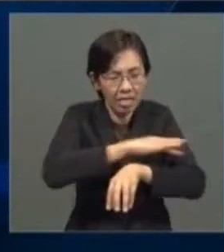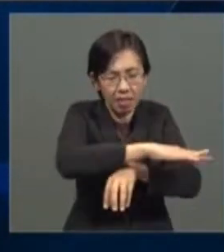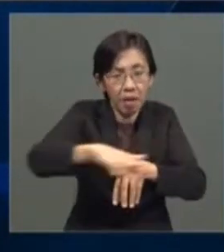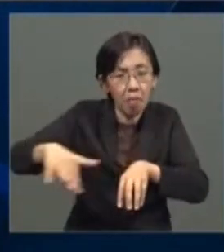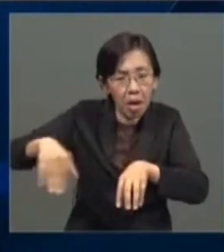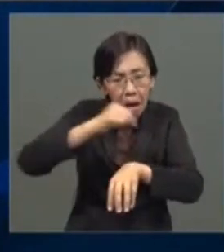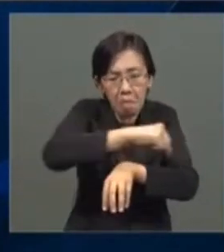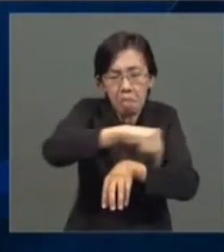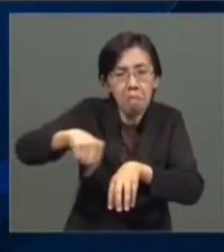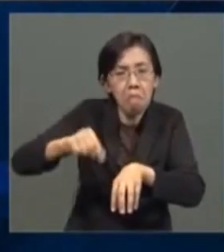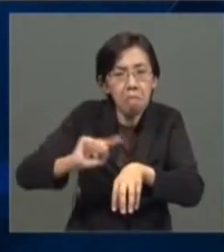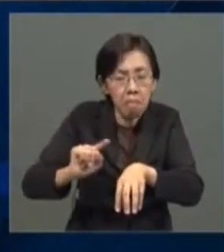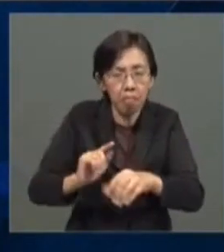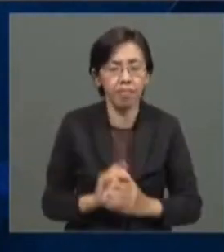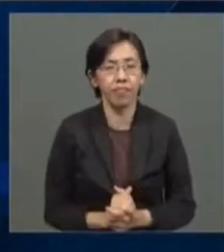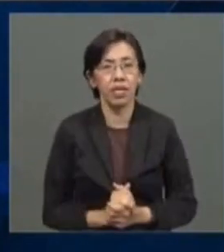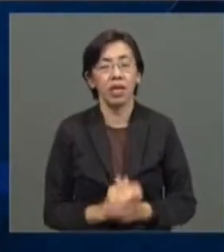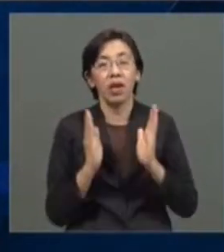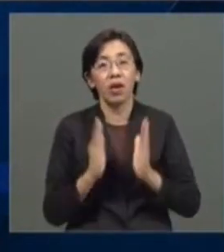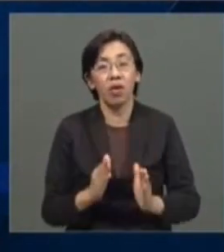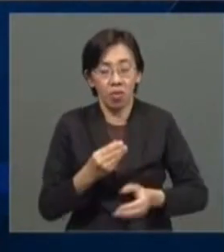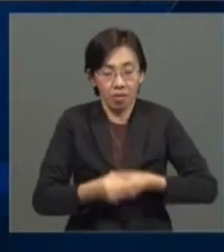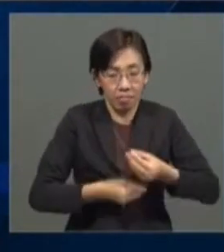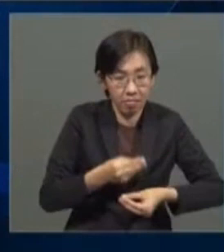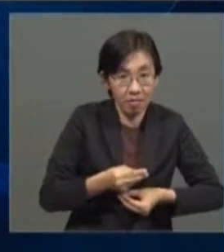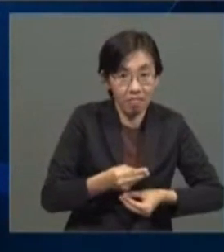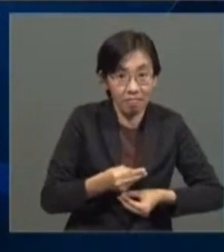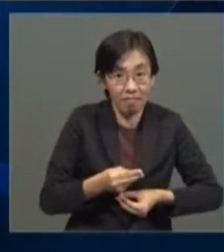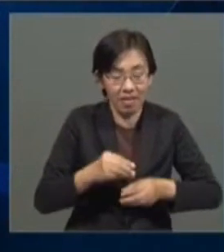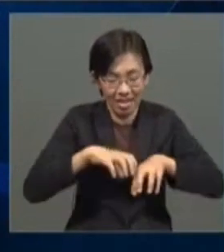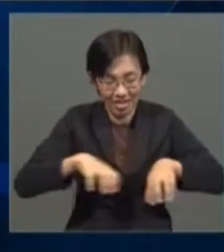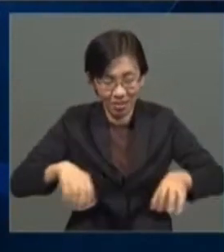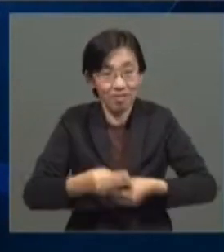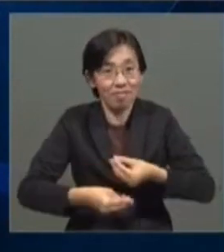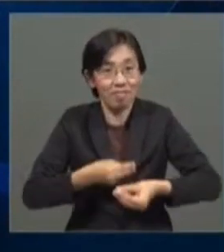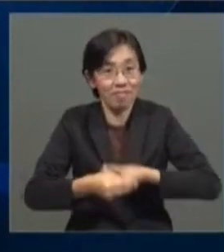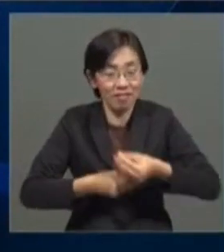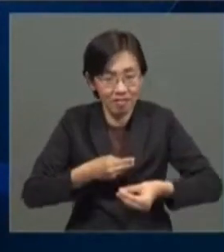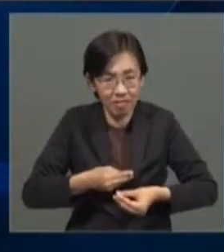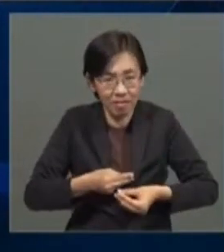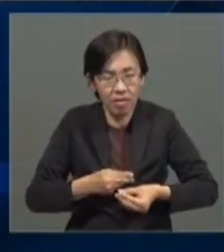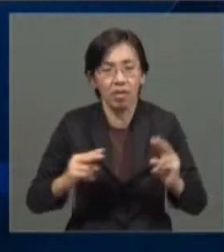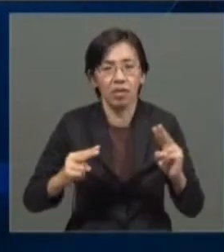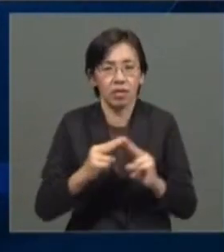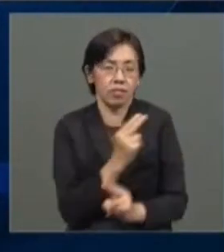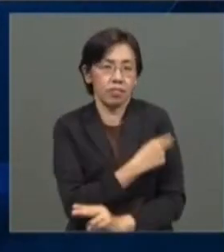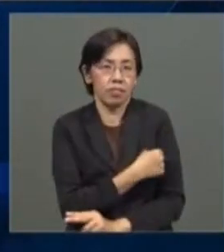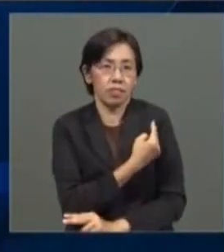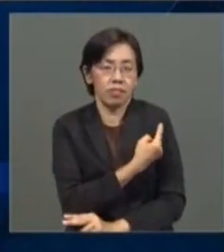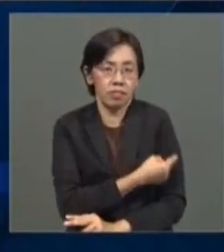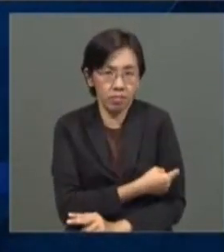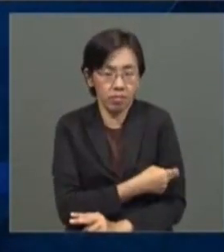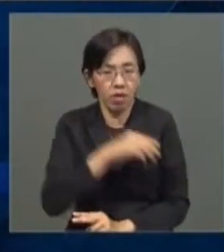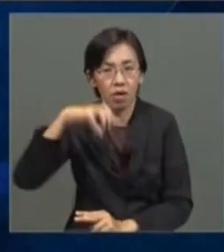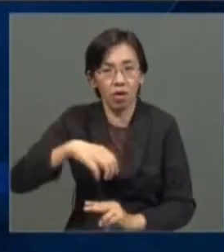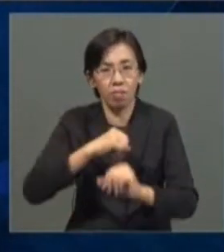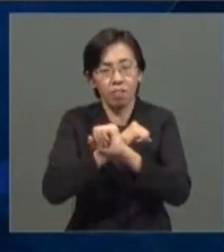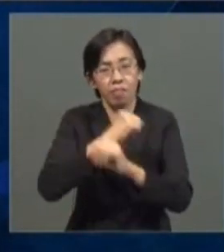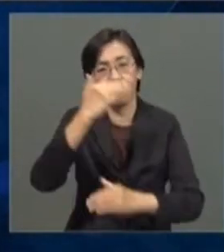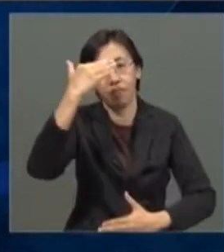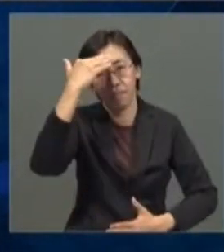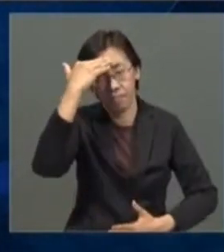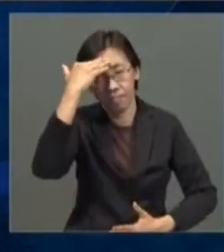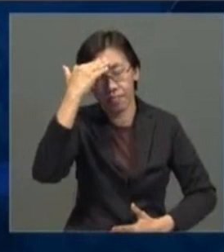การที่อ่ะพฤติกรรมของผู้ค้าพวกขายในตลาดเองก็ทางกระทรวงสาธารณสุขโดยกรมควบคุมโรค